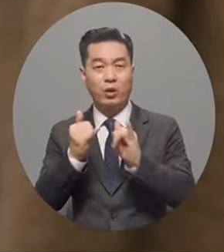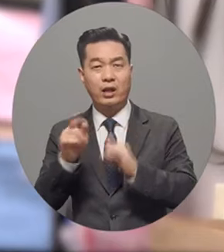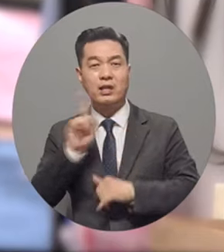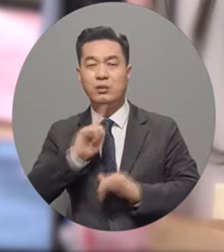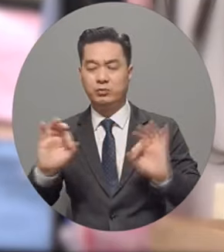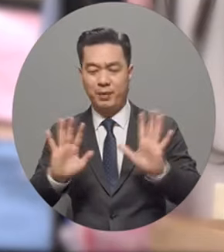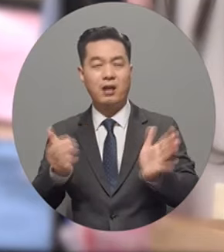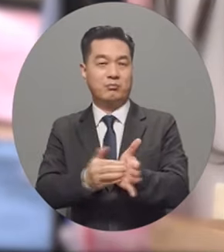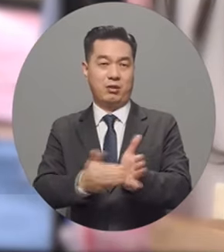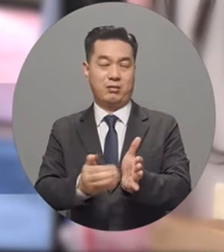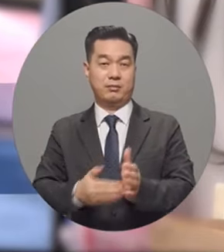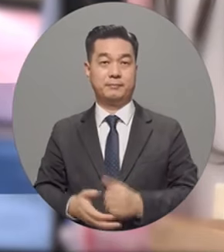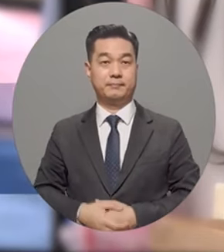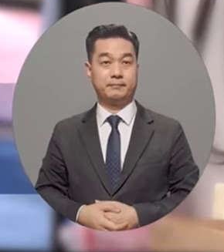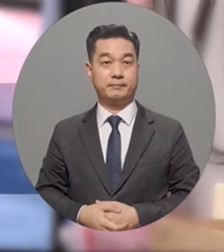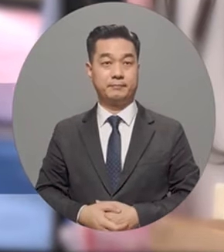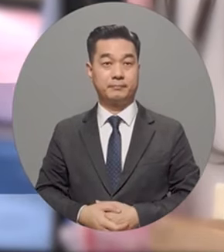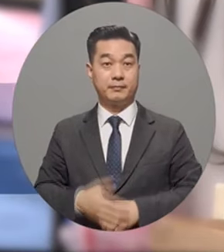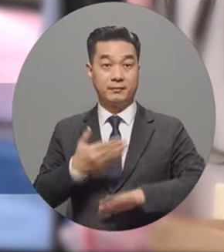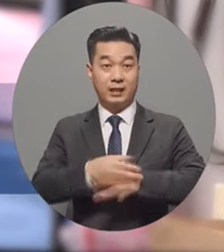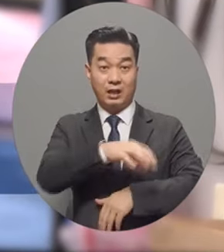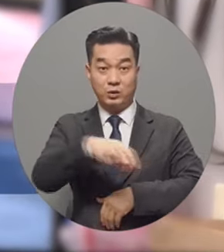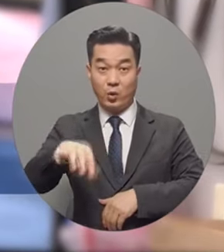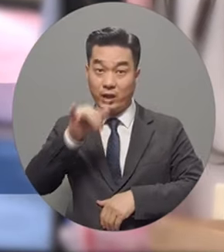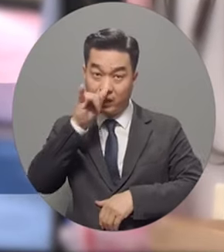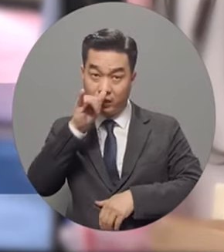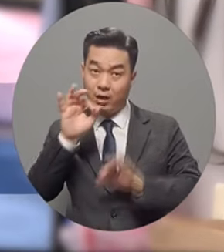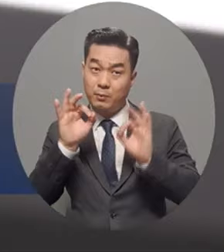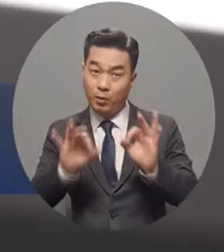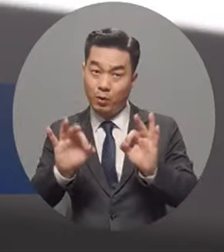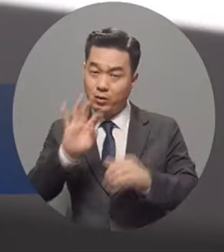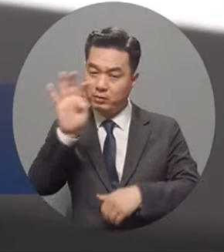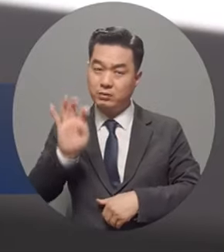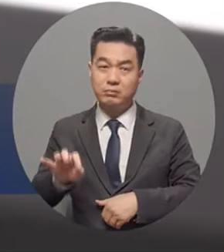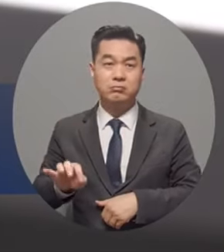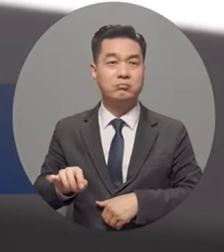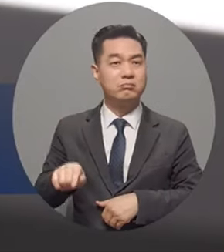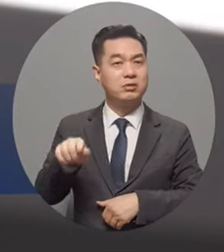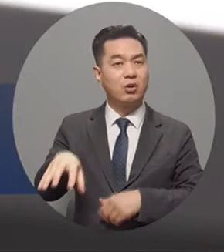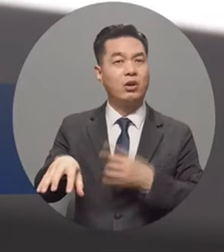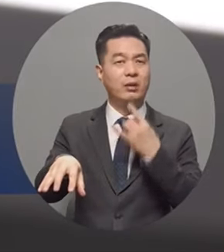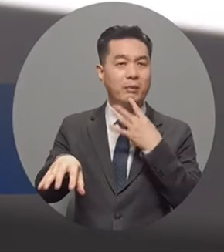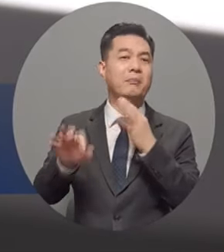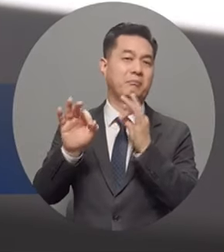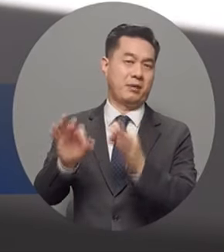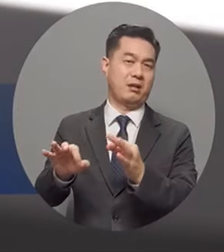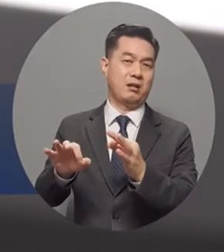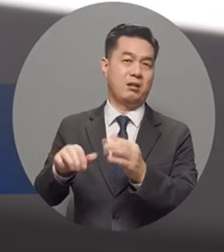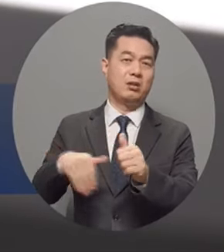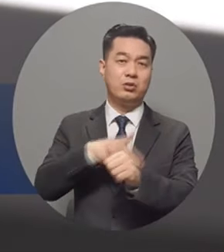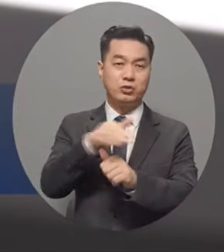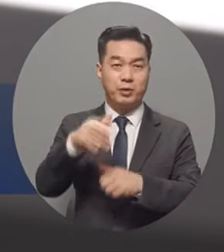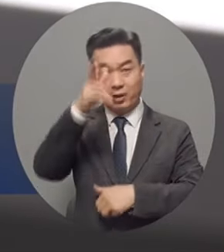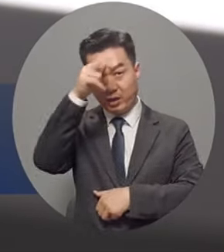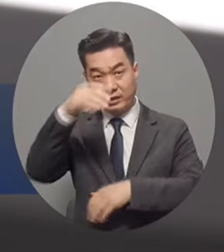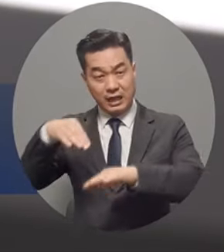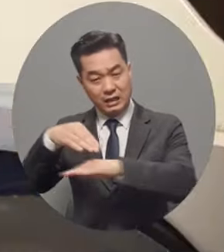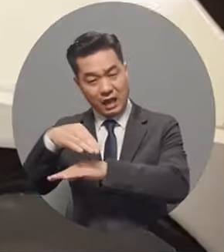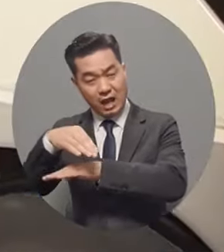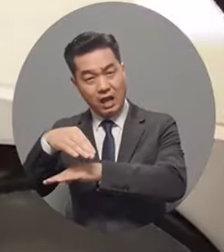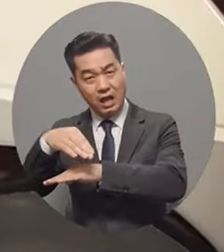끝났습니다. 다른 쪽에도 있는 걸 혹시 보신 적 있으신지? 거기밖에 못 봤어요. 주변에 경찰차가 좀